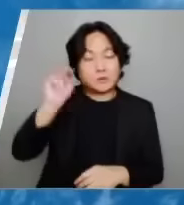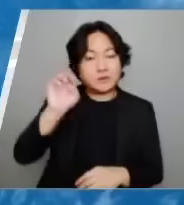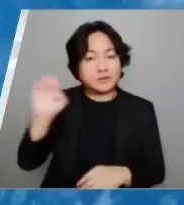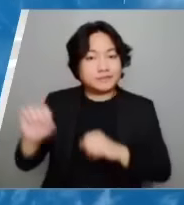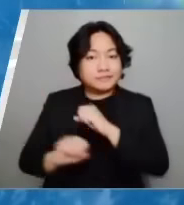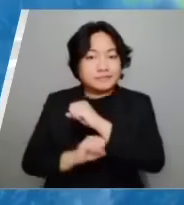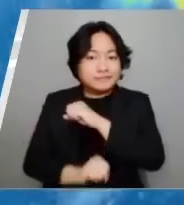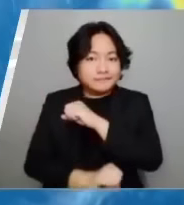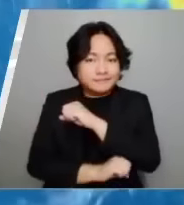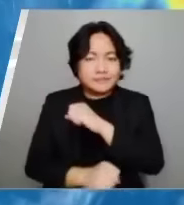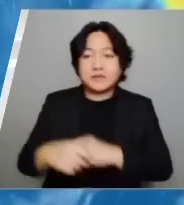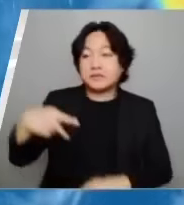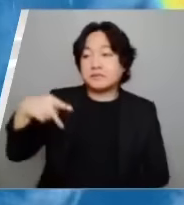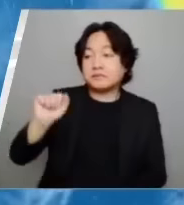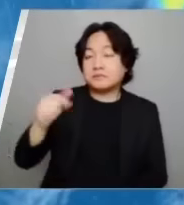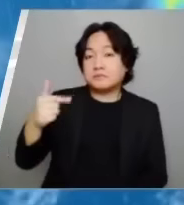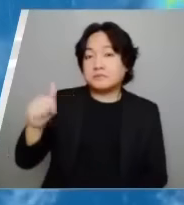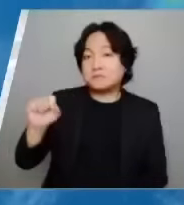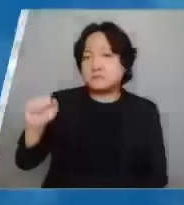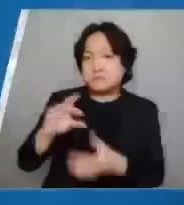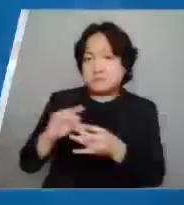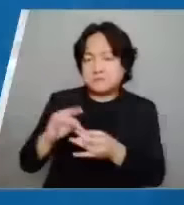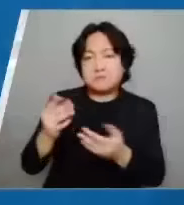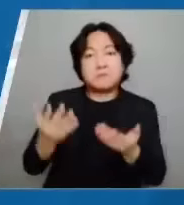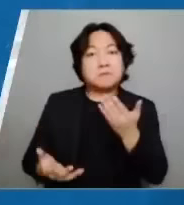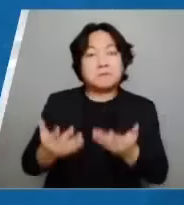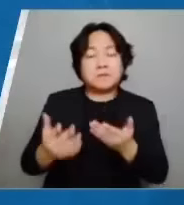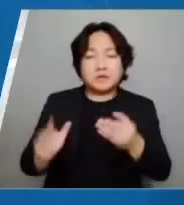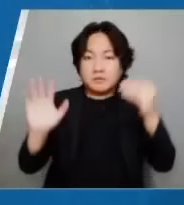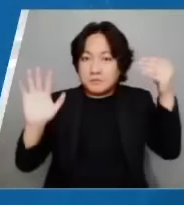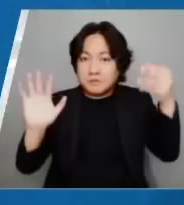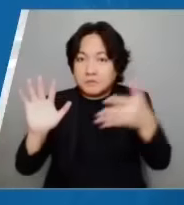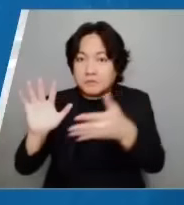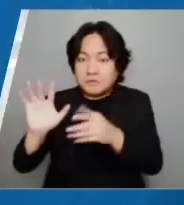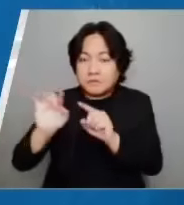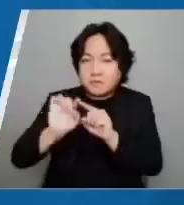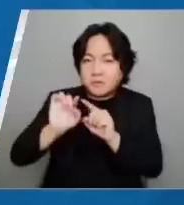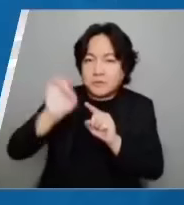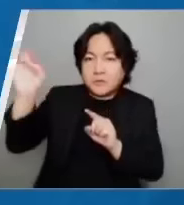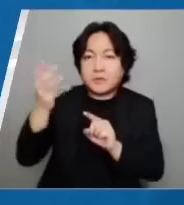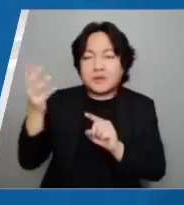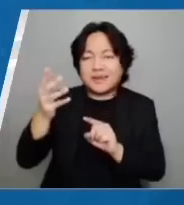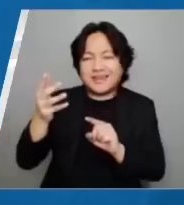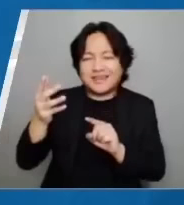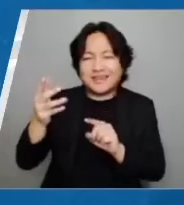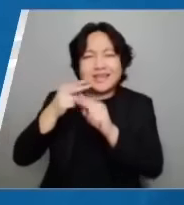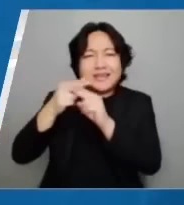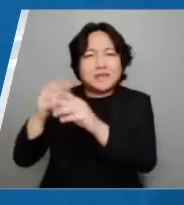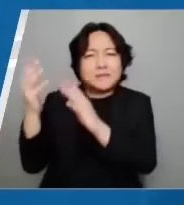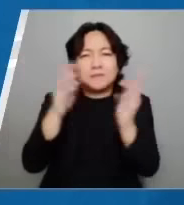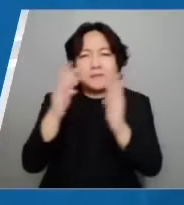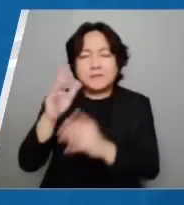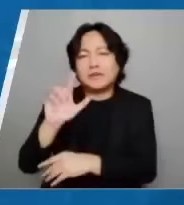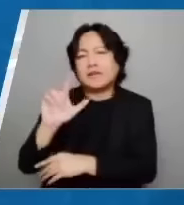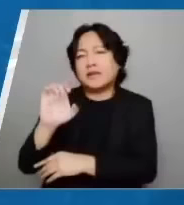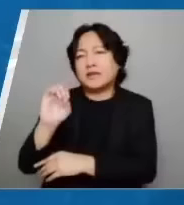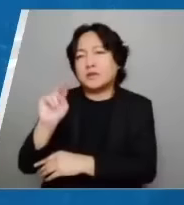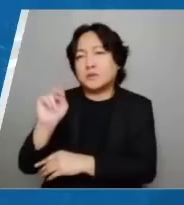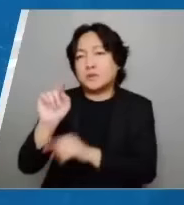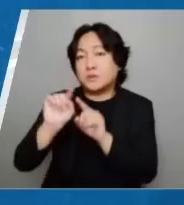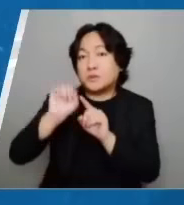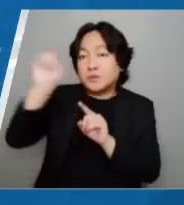posible mag-landfall ang Bagyong Leon sa Taiwan, Webes. At lalabas din ng PAR sa Biyernes. Pero maaari pa itong magbago